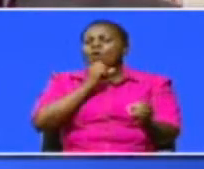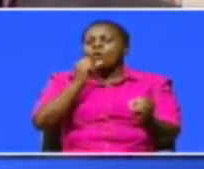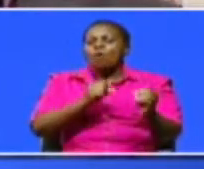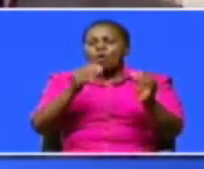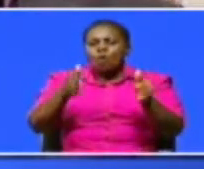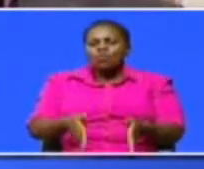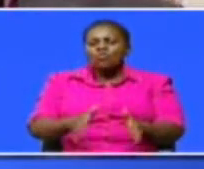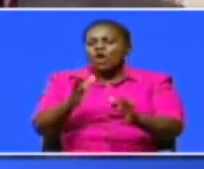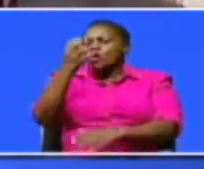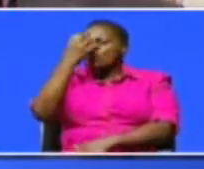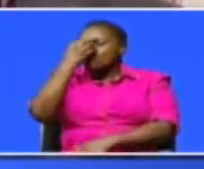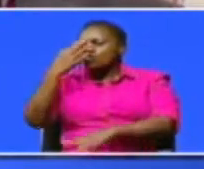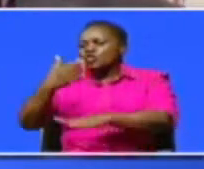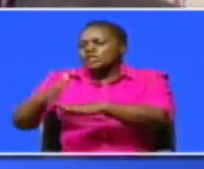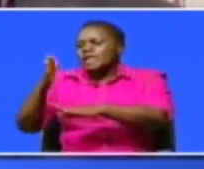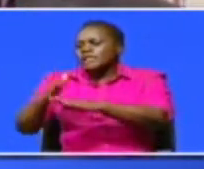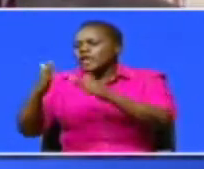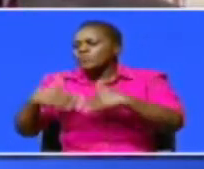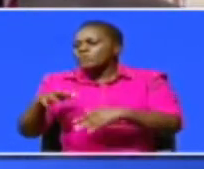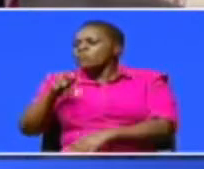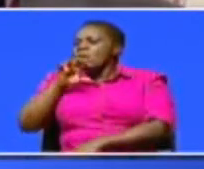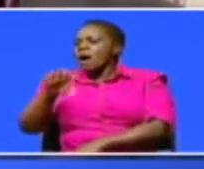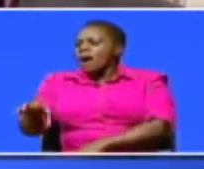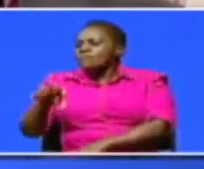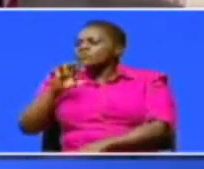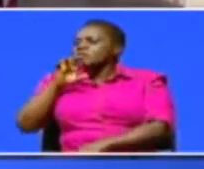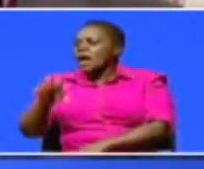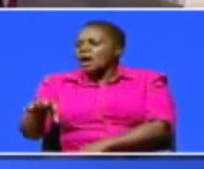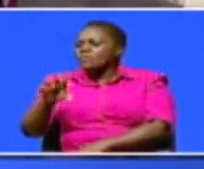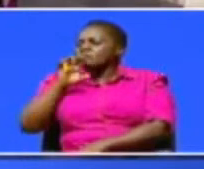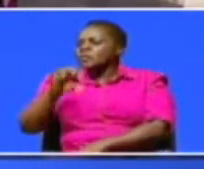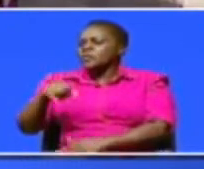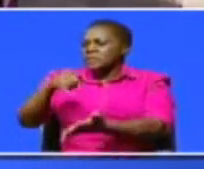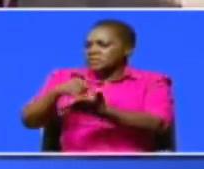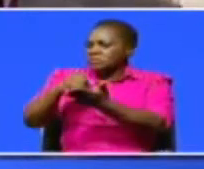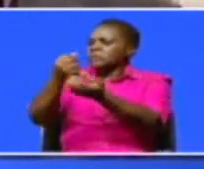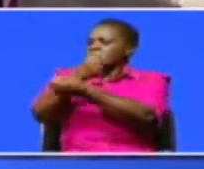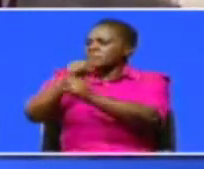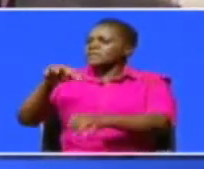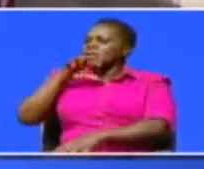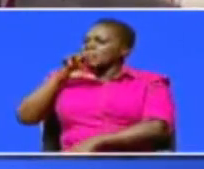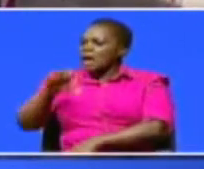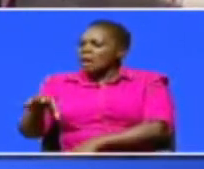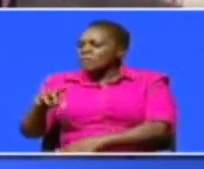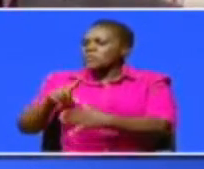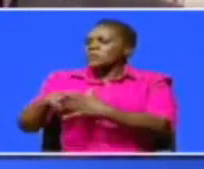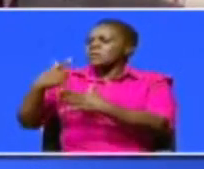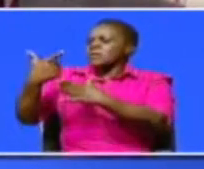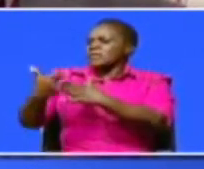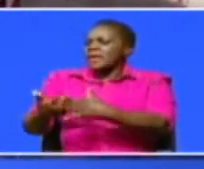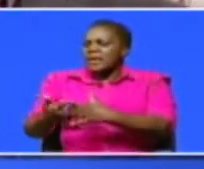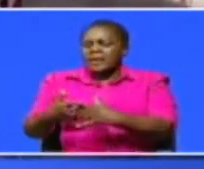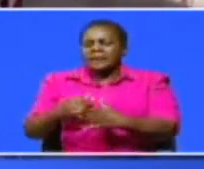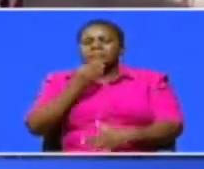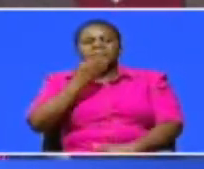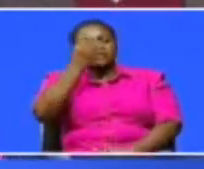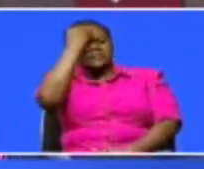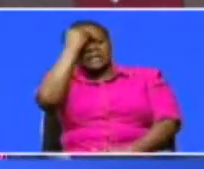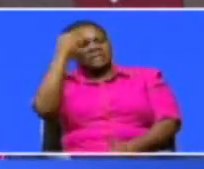for Ruto to send his people to insult other leaders, including the president, then pretend to be telling them to